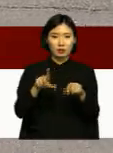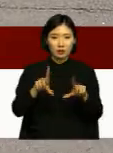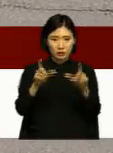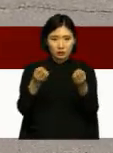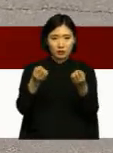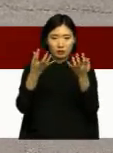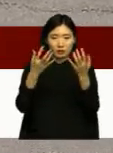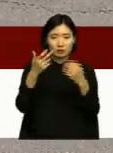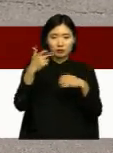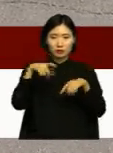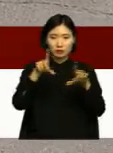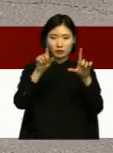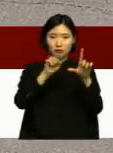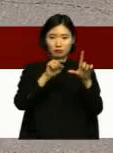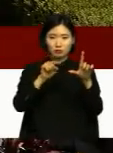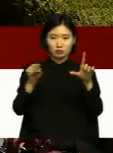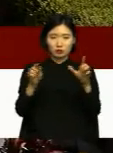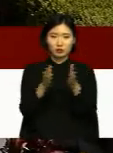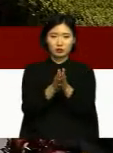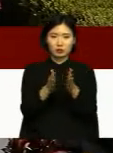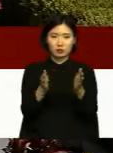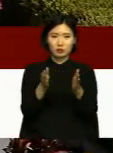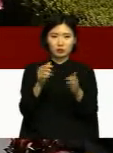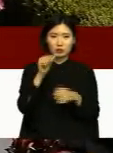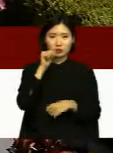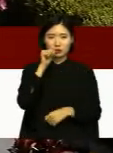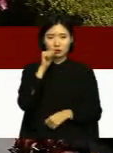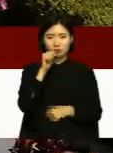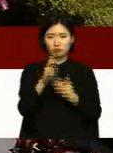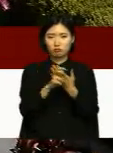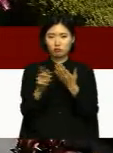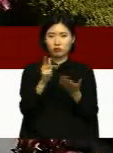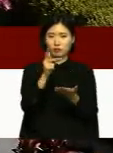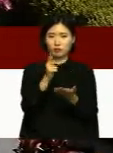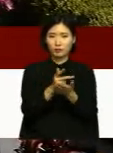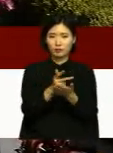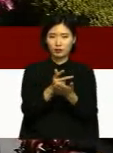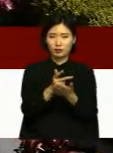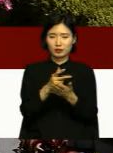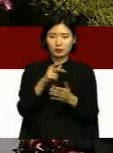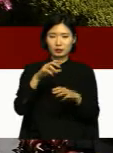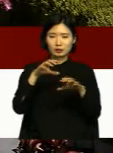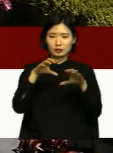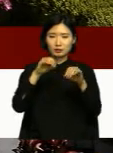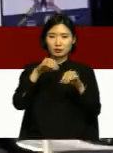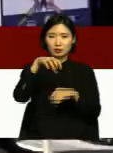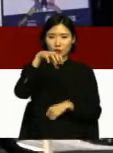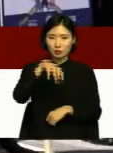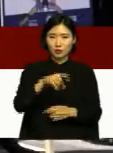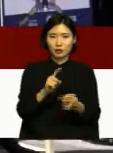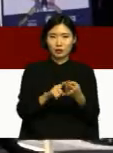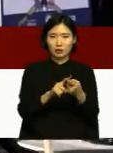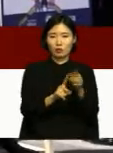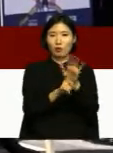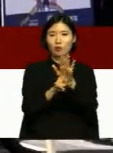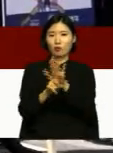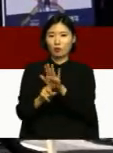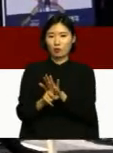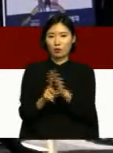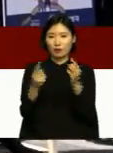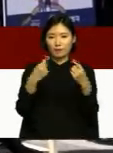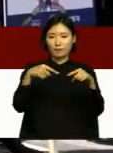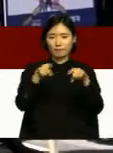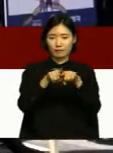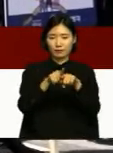행사에서는 17일부터 시행되는 절대 불법 주정차 4개 금지구역에 대한 홍보도 함께 진행됐습니다.